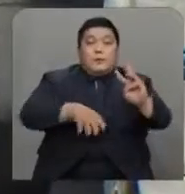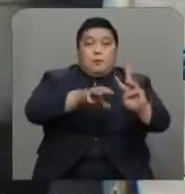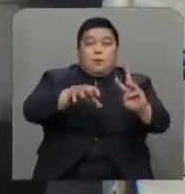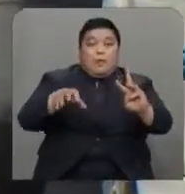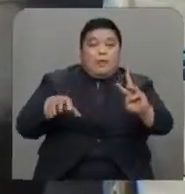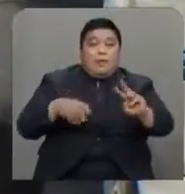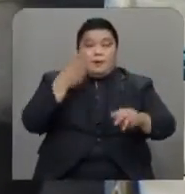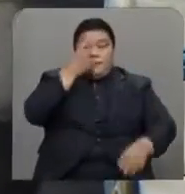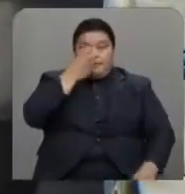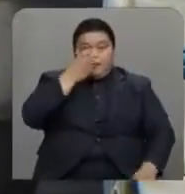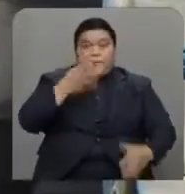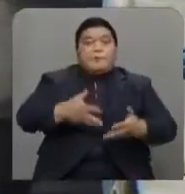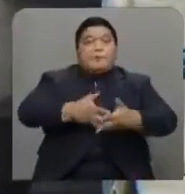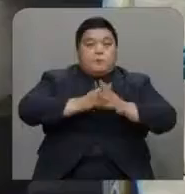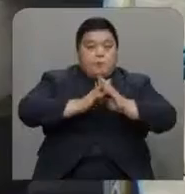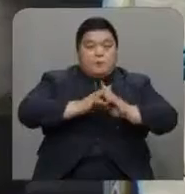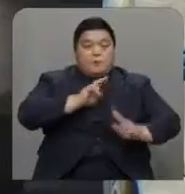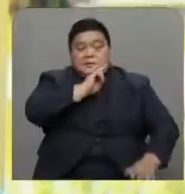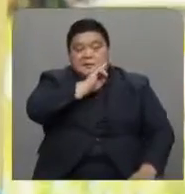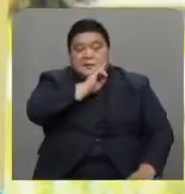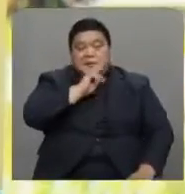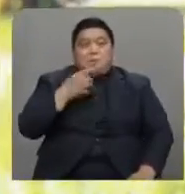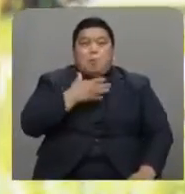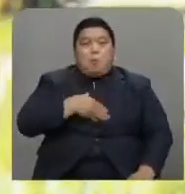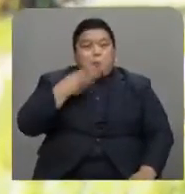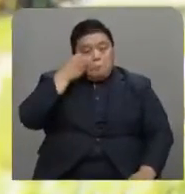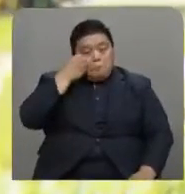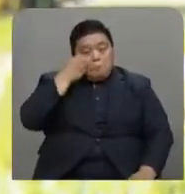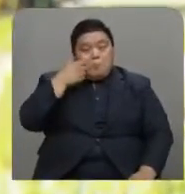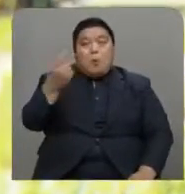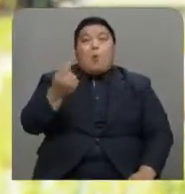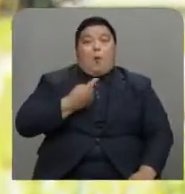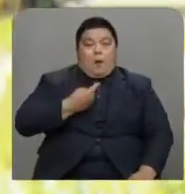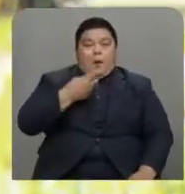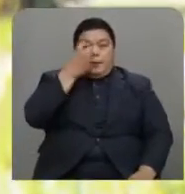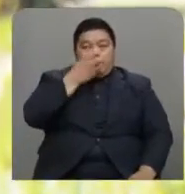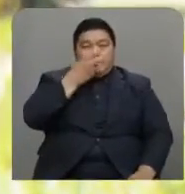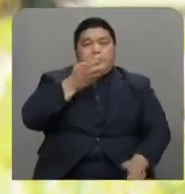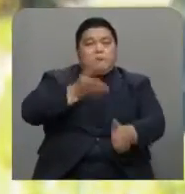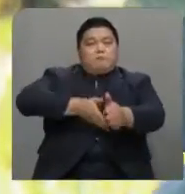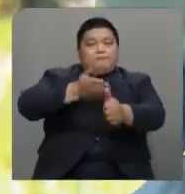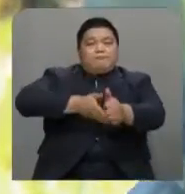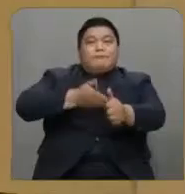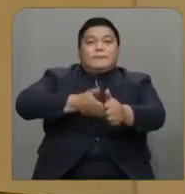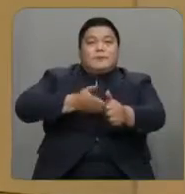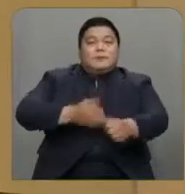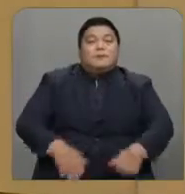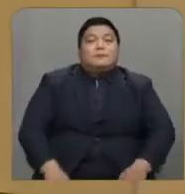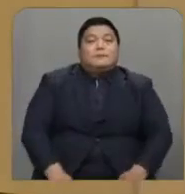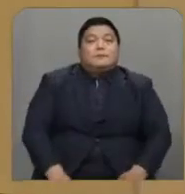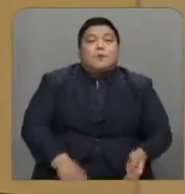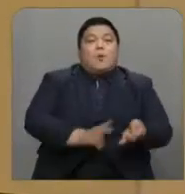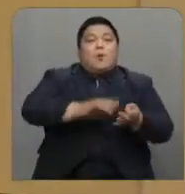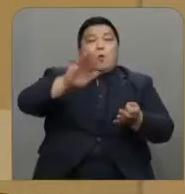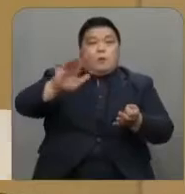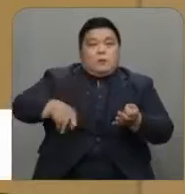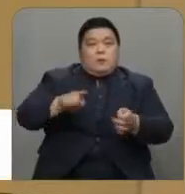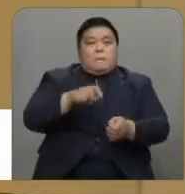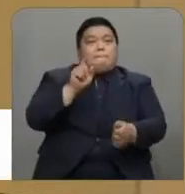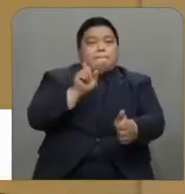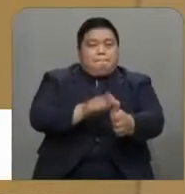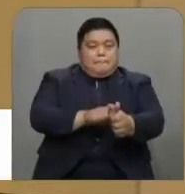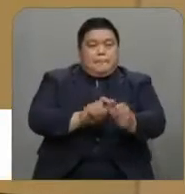마련해 의심 증상 등이 있는 시민들에게 진단검사를 받아줄 것을 당부했습니다. 홍천에서도 확진자